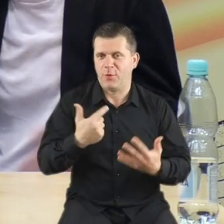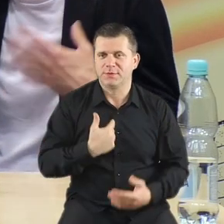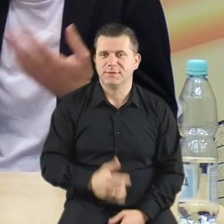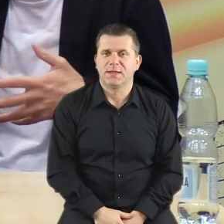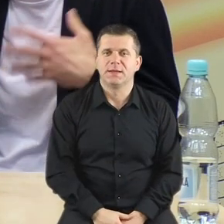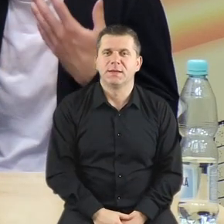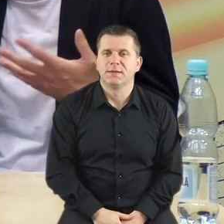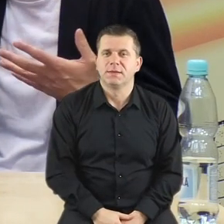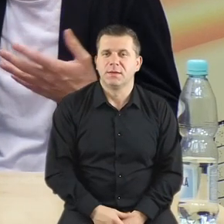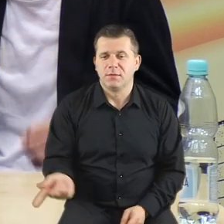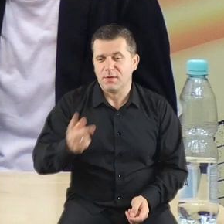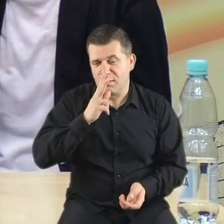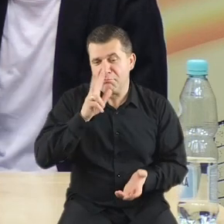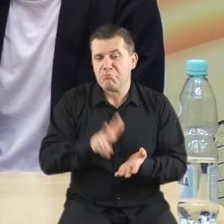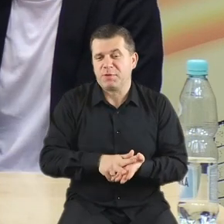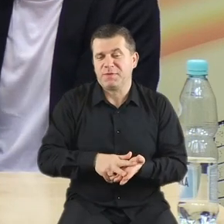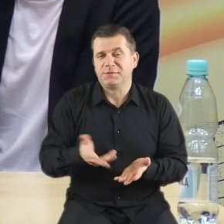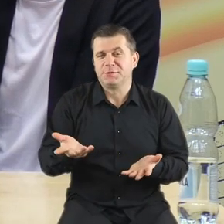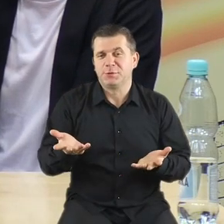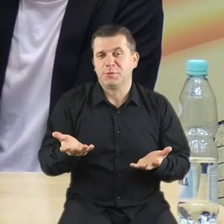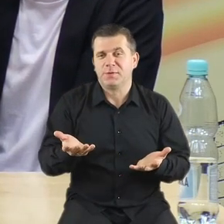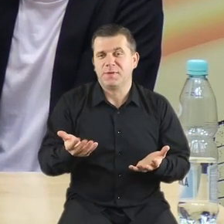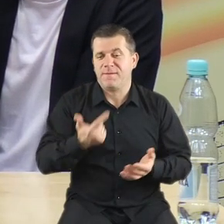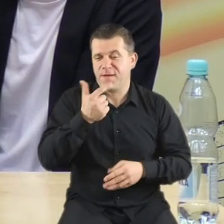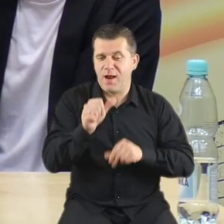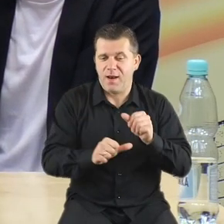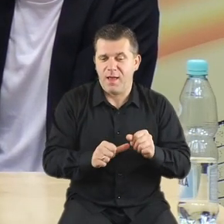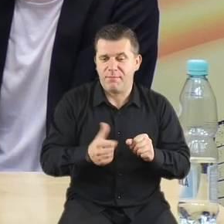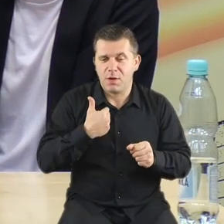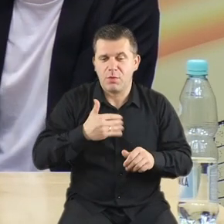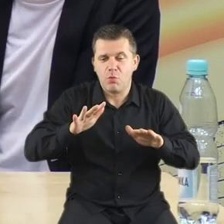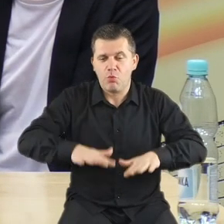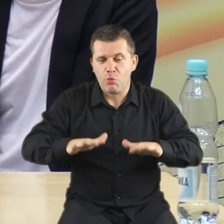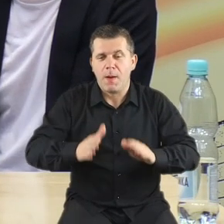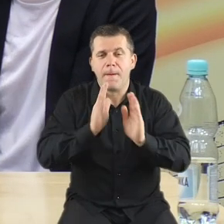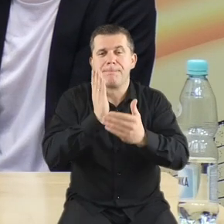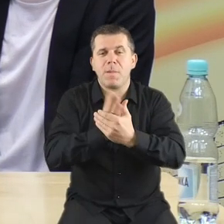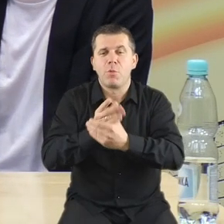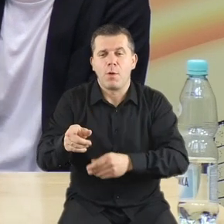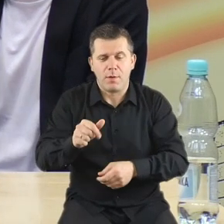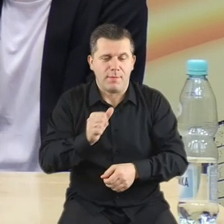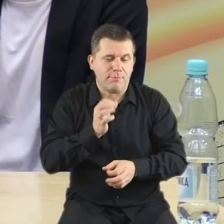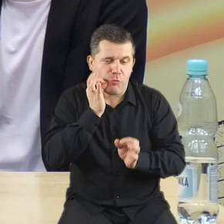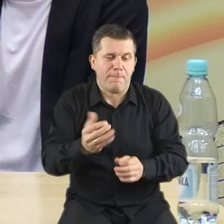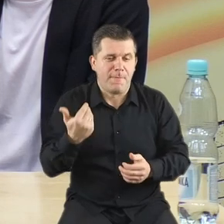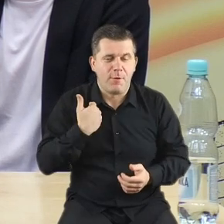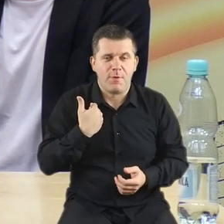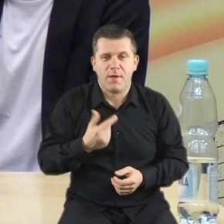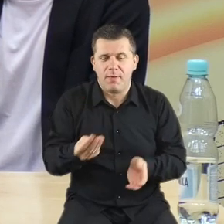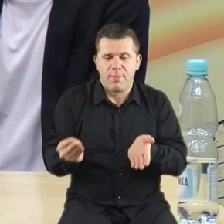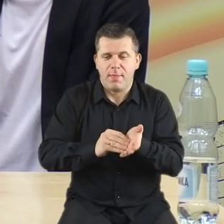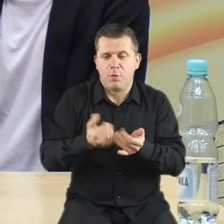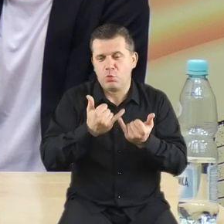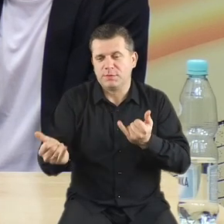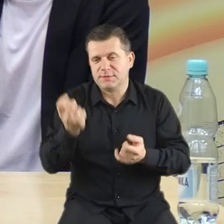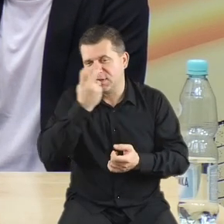tak jakby potwierdziło mi też to, że te 2 lata siedzenia w bibliotekach miały sens. Daje pan tam różne takie smaczki. Poza tym, że